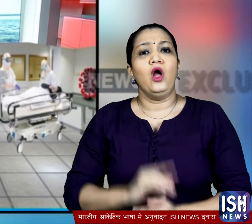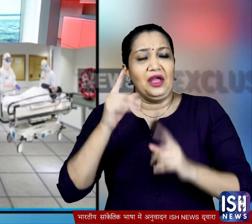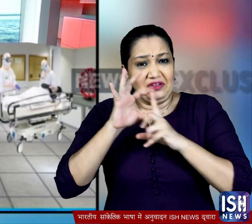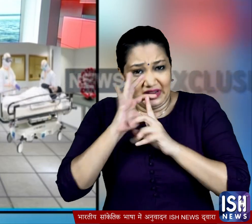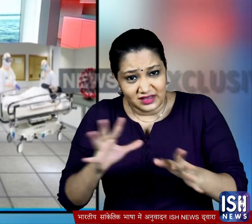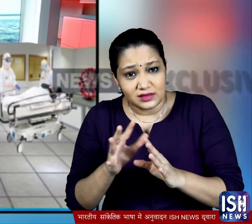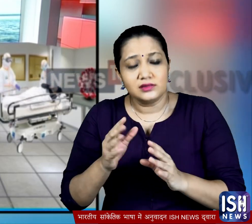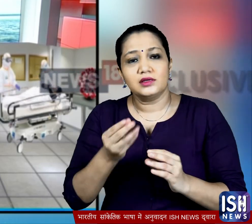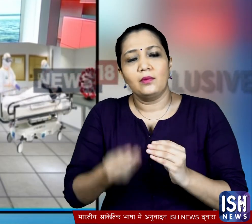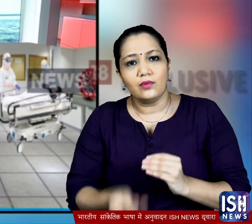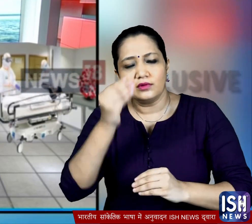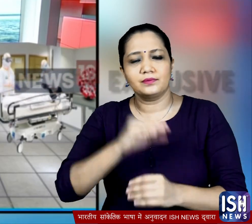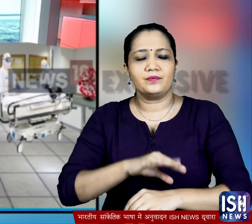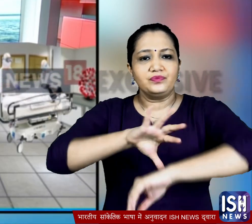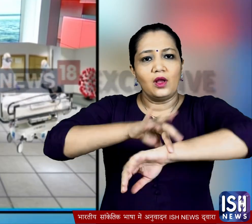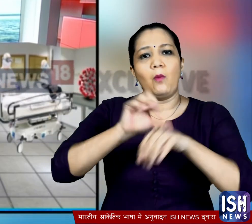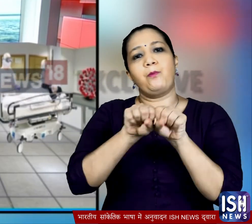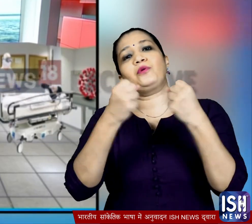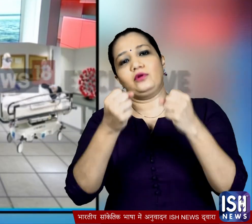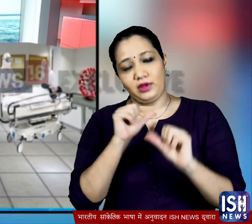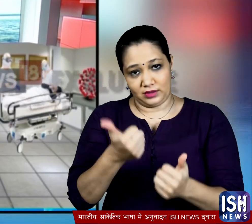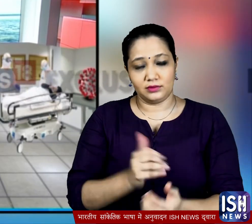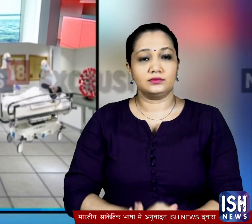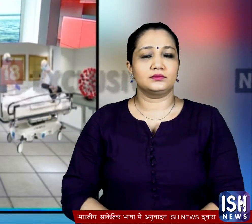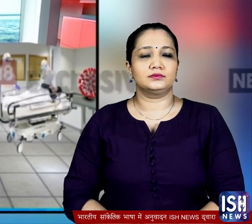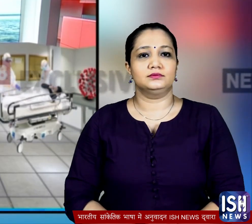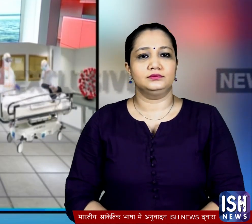है और ज्यादा गंभीर हालत होने पर हड्डी टूट भी सकती है।